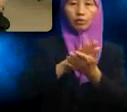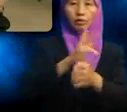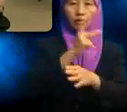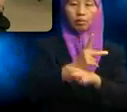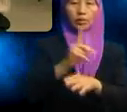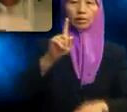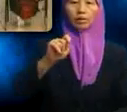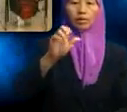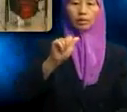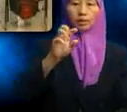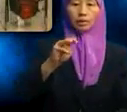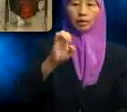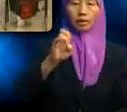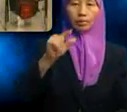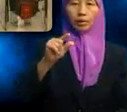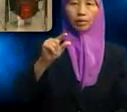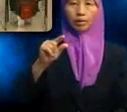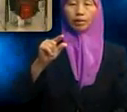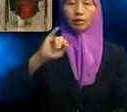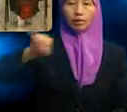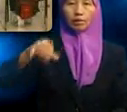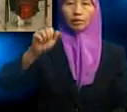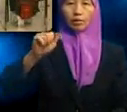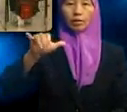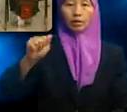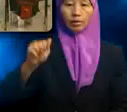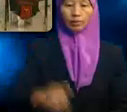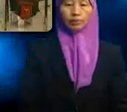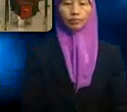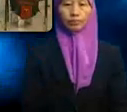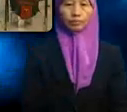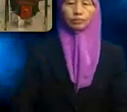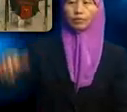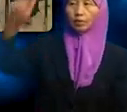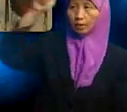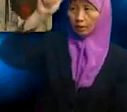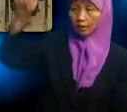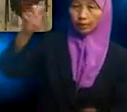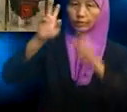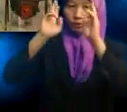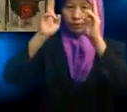Jaya. Assalamualaikum, Bunyik. Waalaikumsalam.